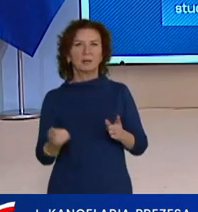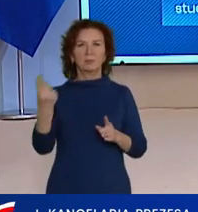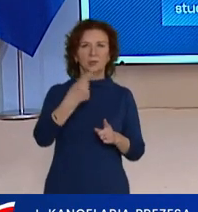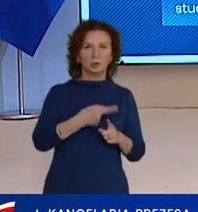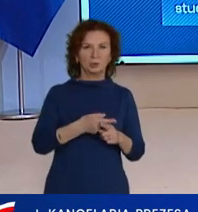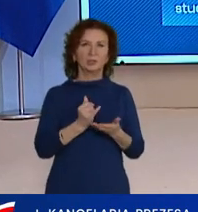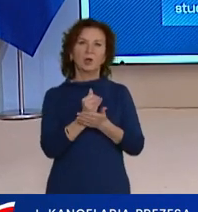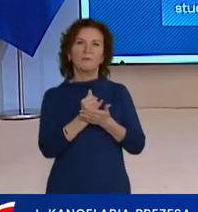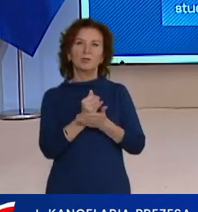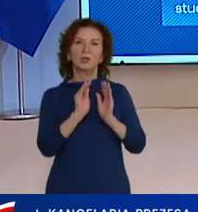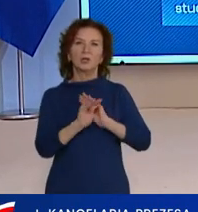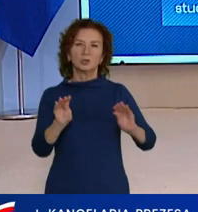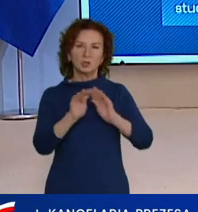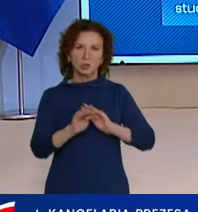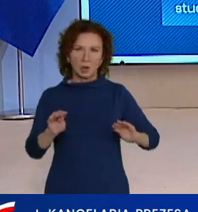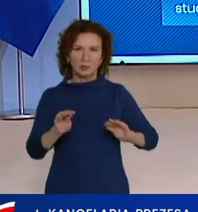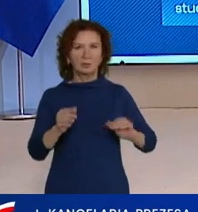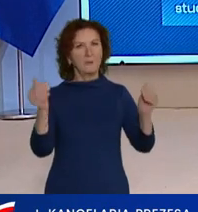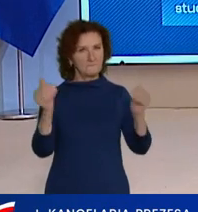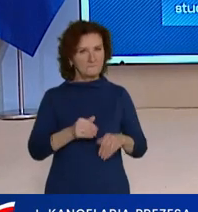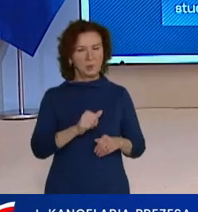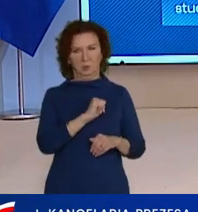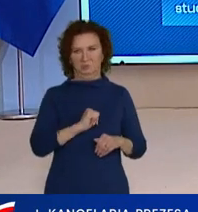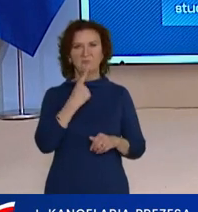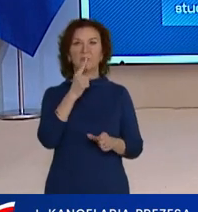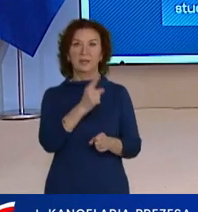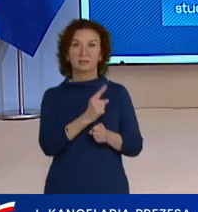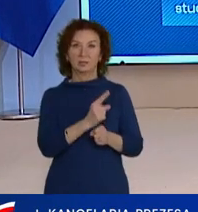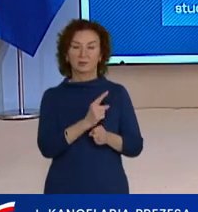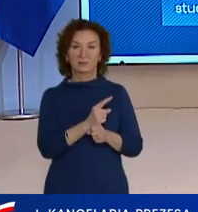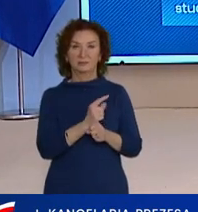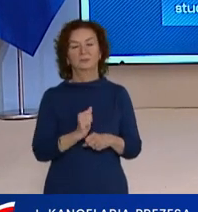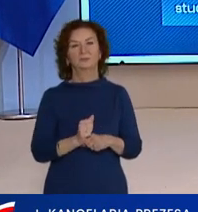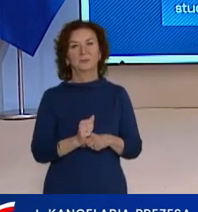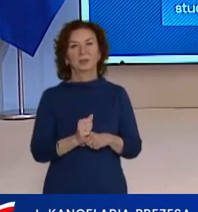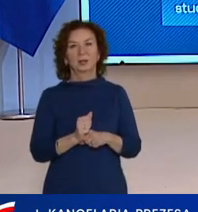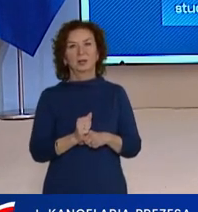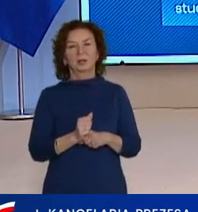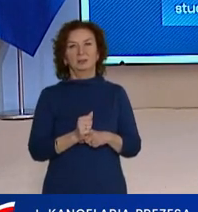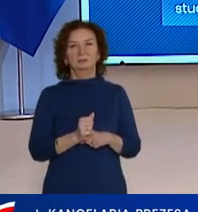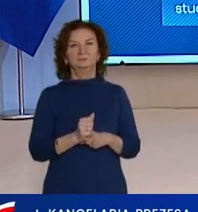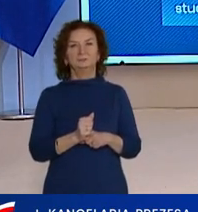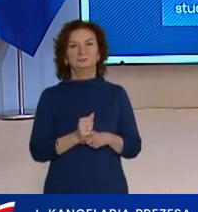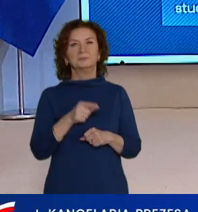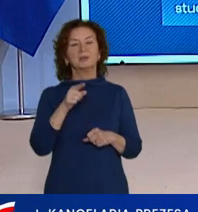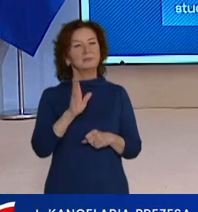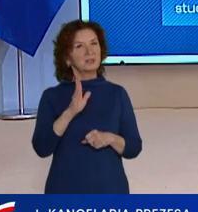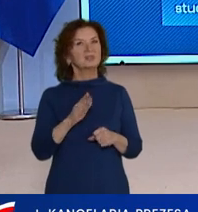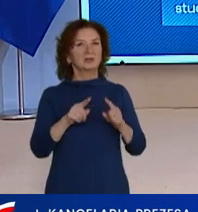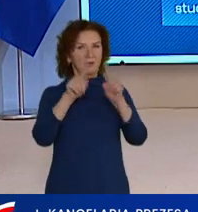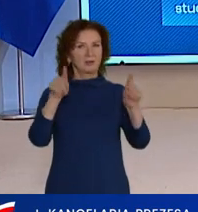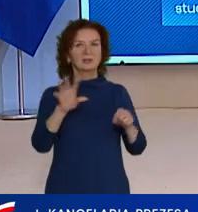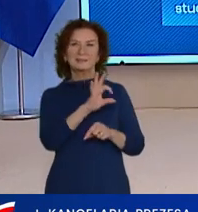dodatkowych aktywności dokonywać kwalifikacji, oczywiście kwalifikacji na podstawie wystandaryzowanego formularza, o